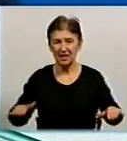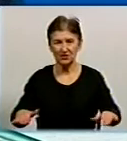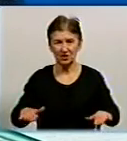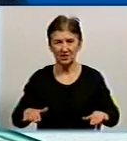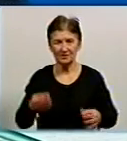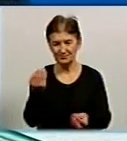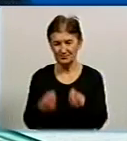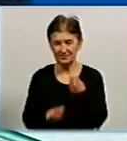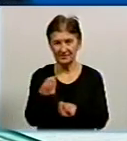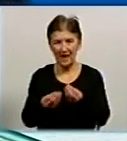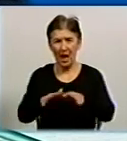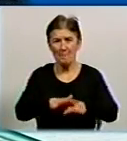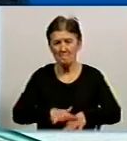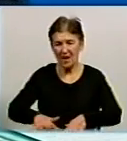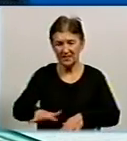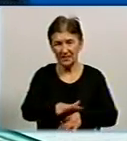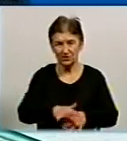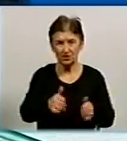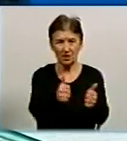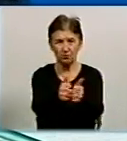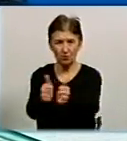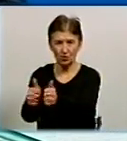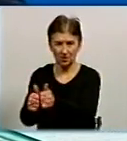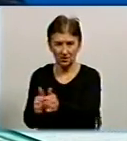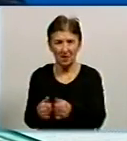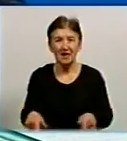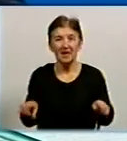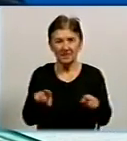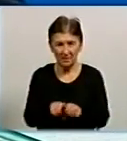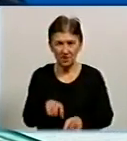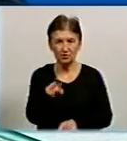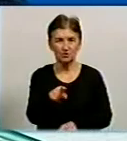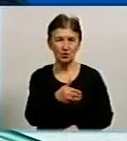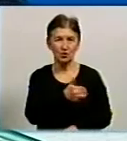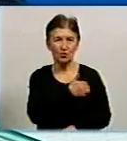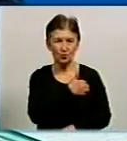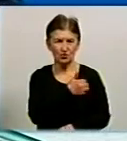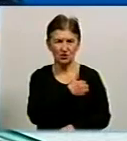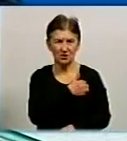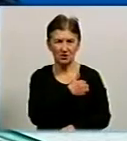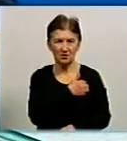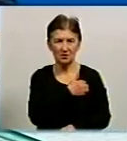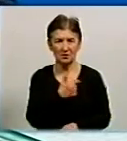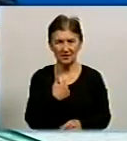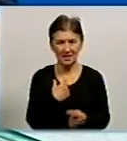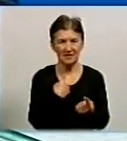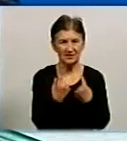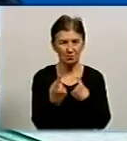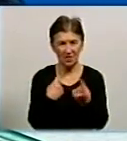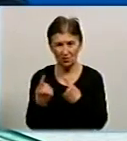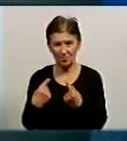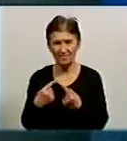дворі. Поряд стоять двори, які також хочуть і потребують таких майданчиків. І я спілкувався з ними